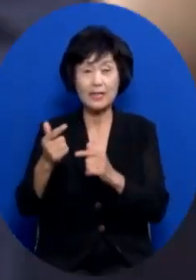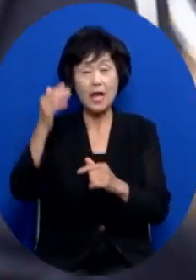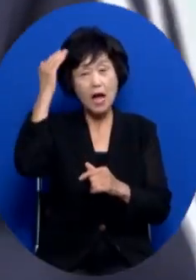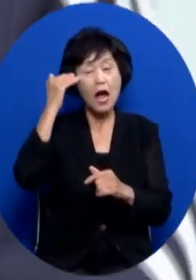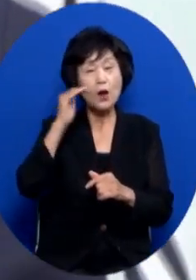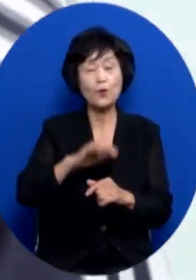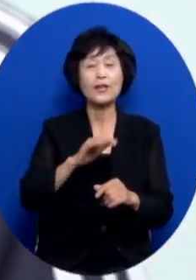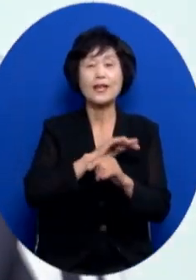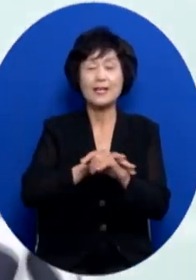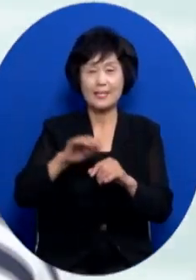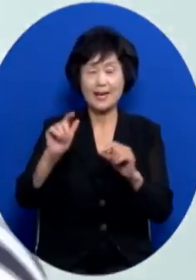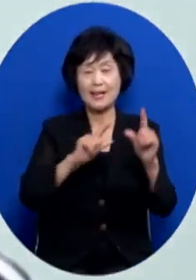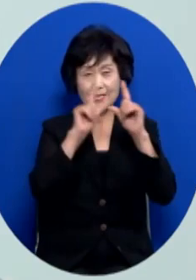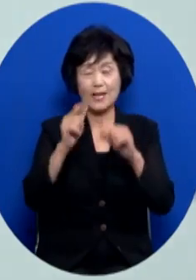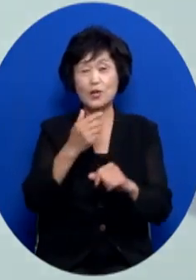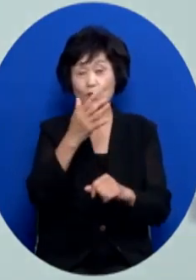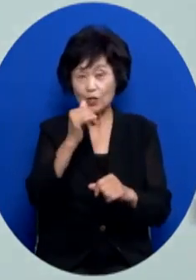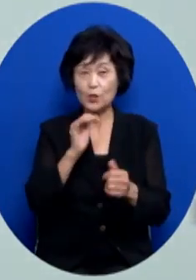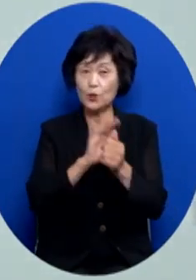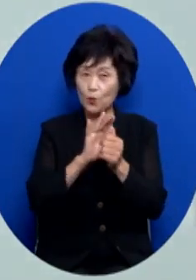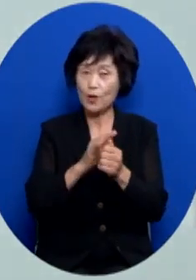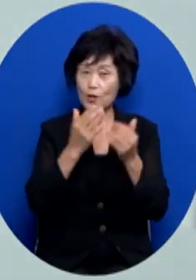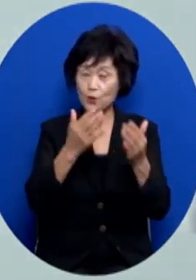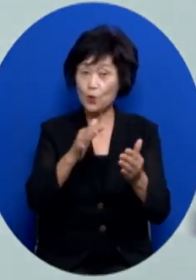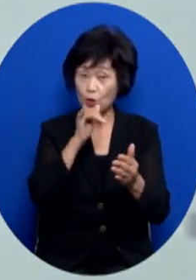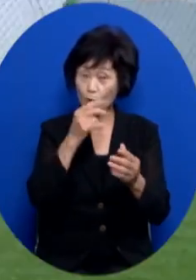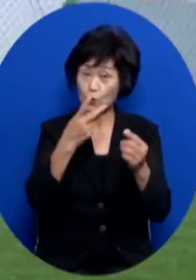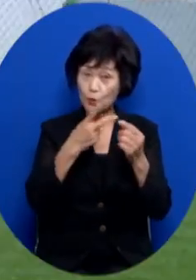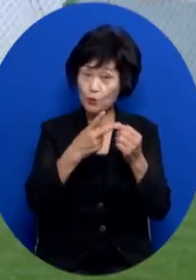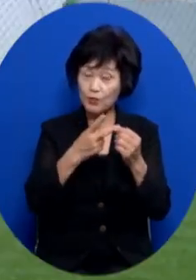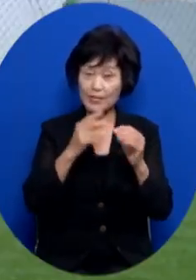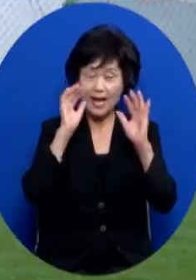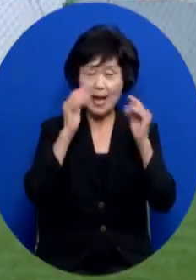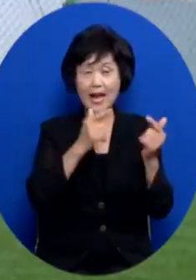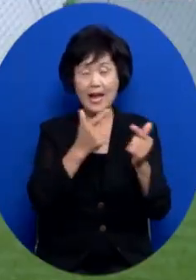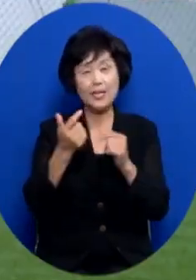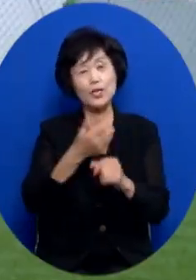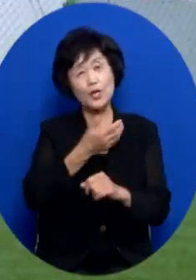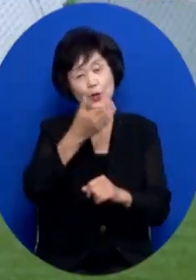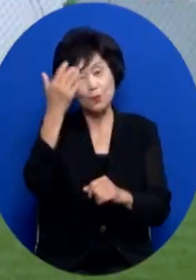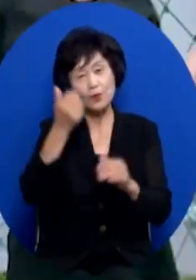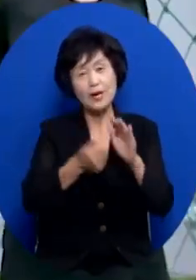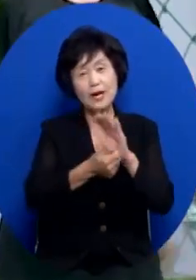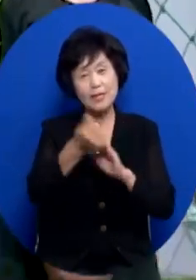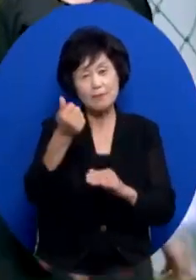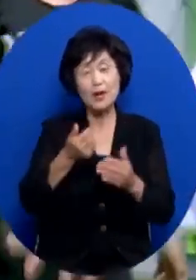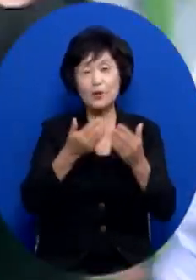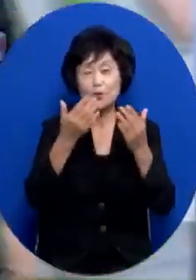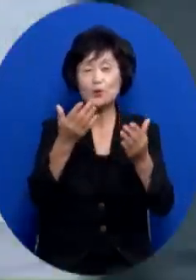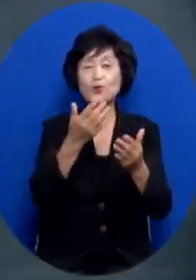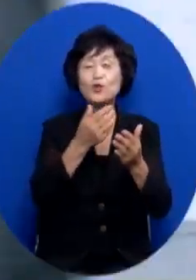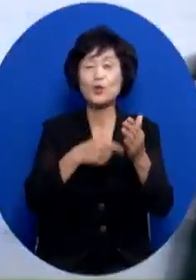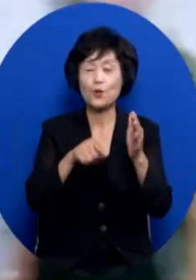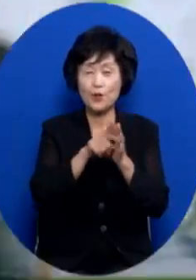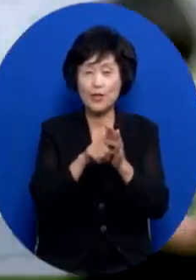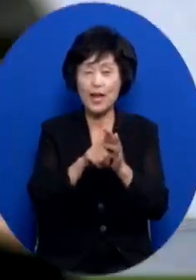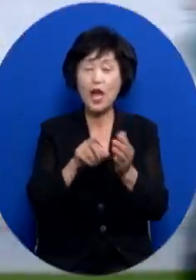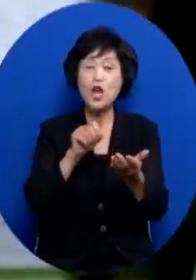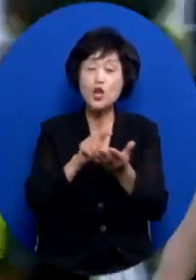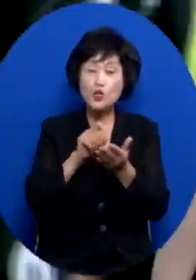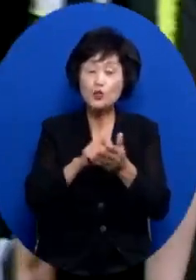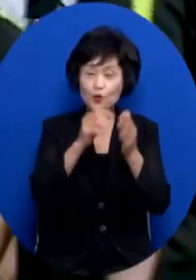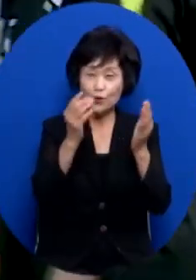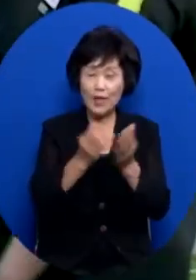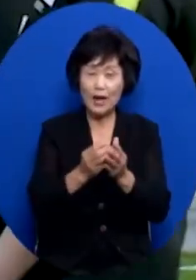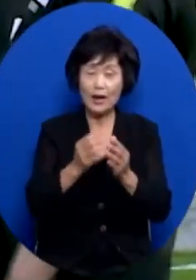에정착할수있도록돕습니다.둘째, 어린아이들의꿈과희망을키워주기위해 유소년축구